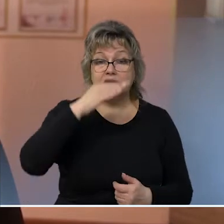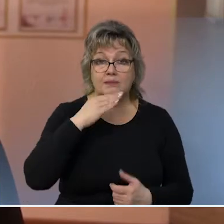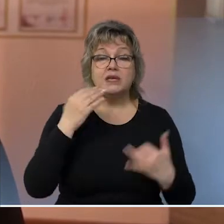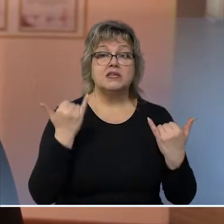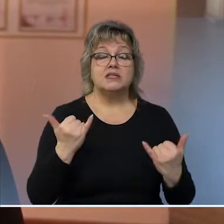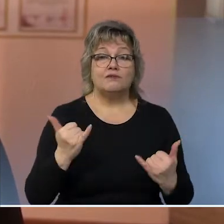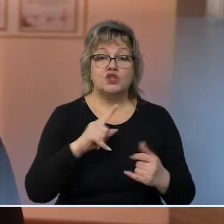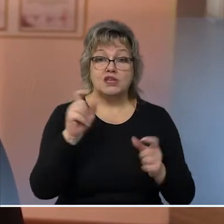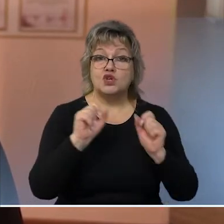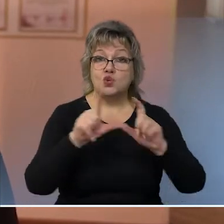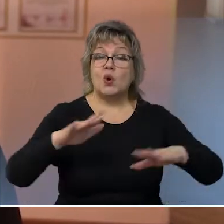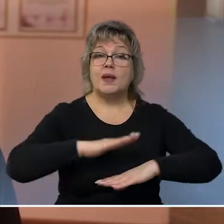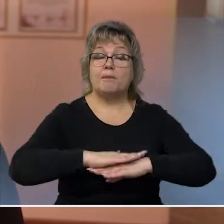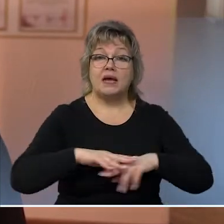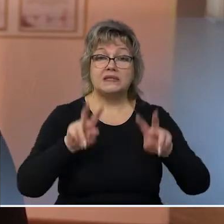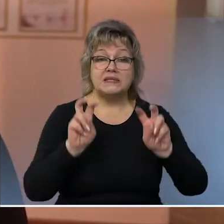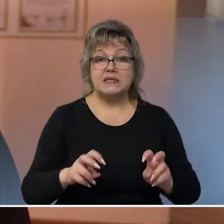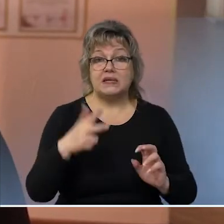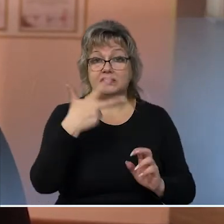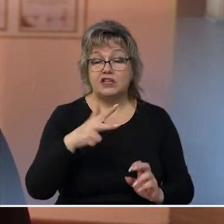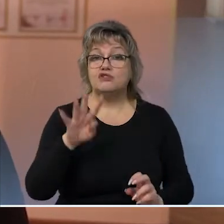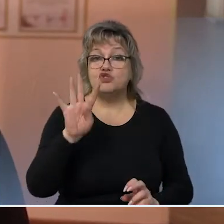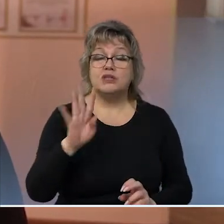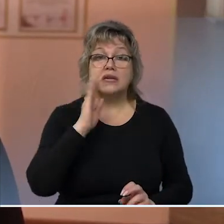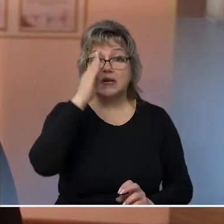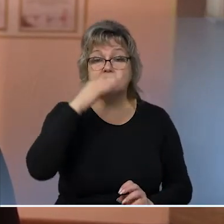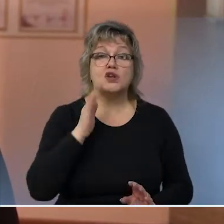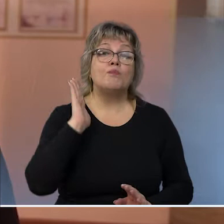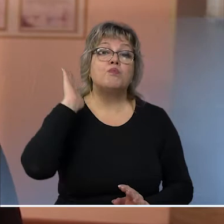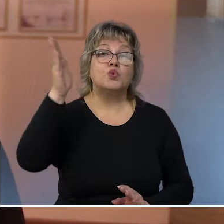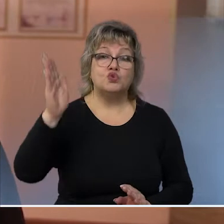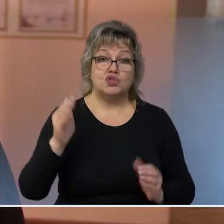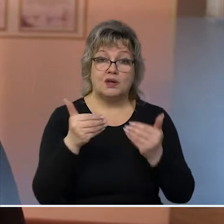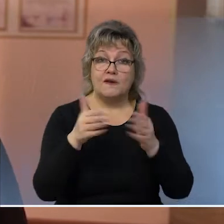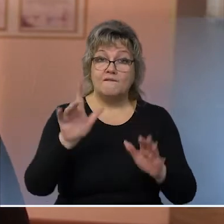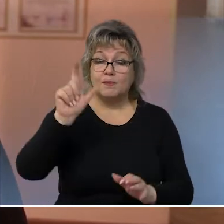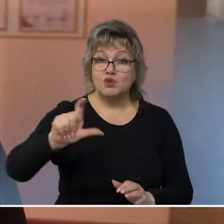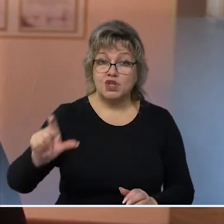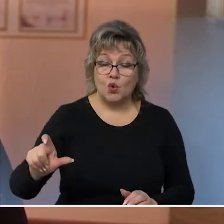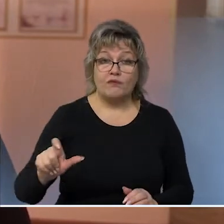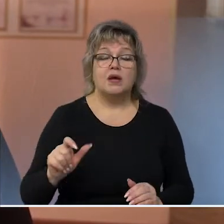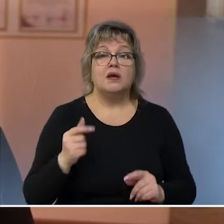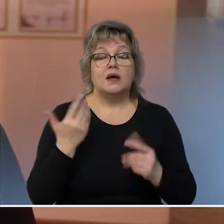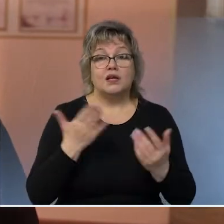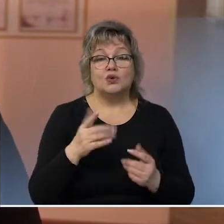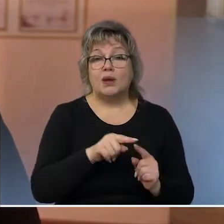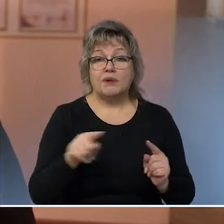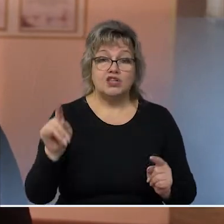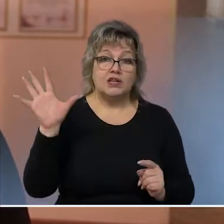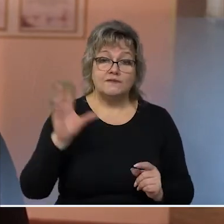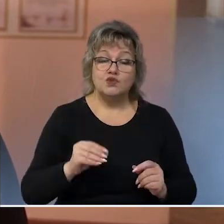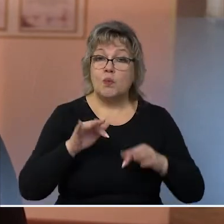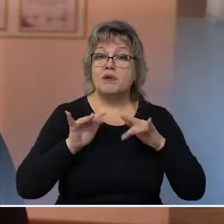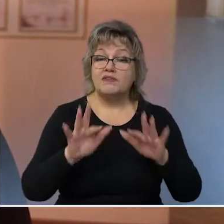Сегодня за школьные парты сели 34 родителя будущих выпускников, которые прошли